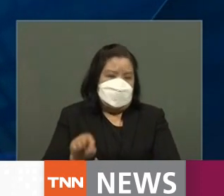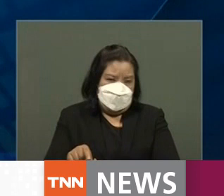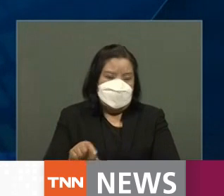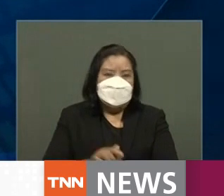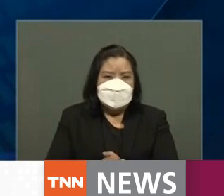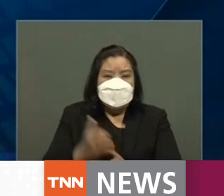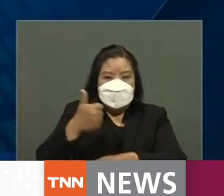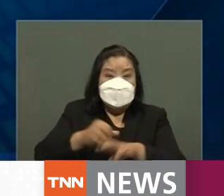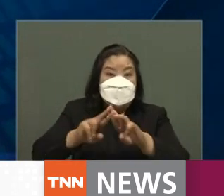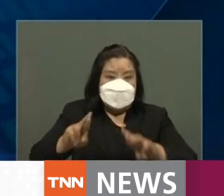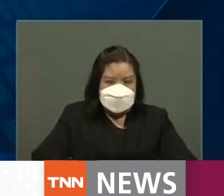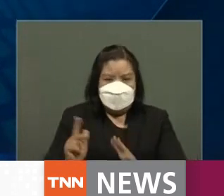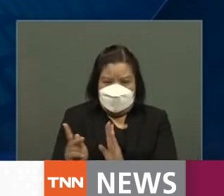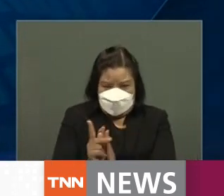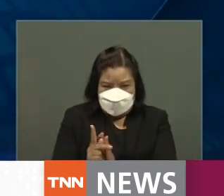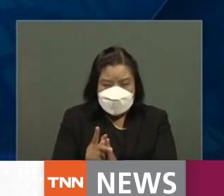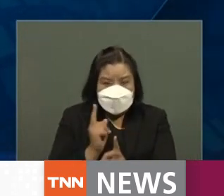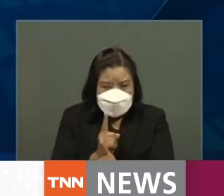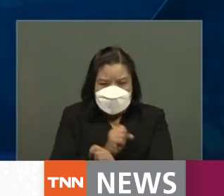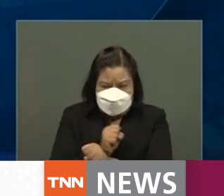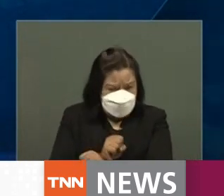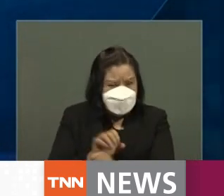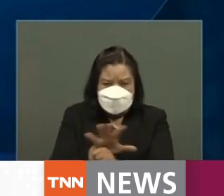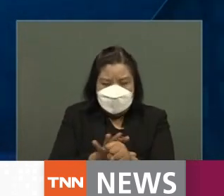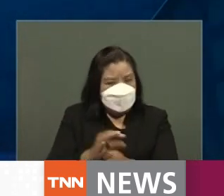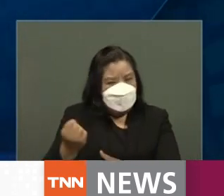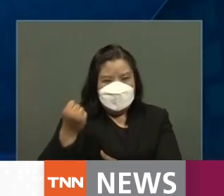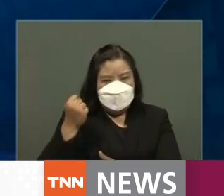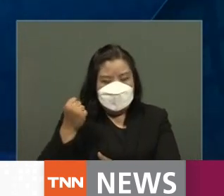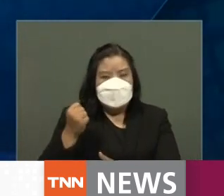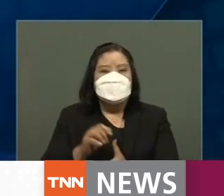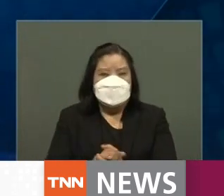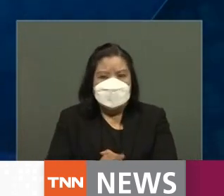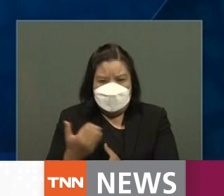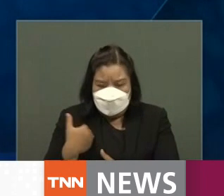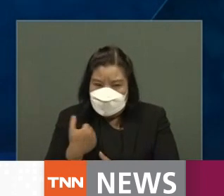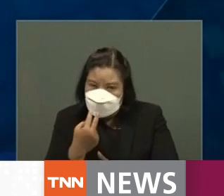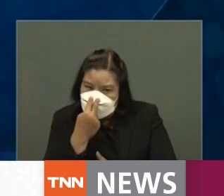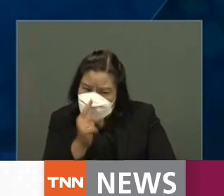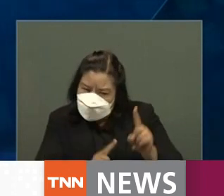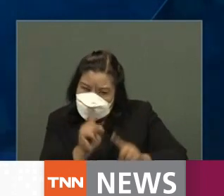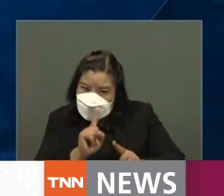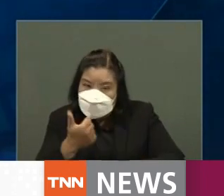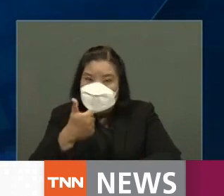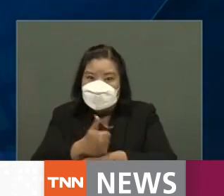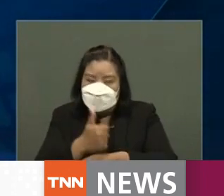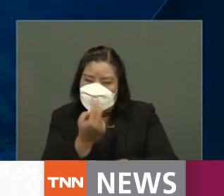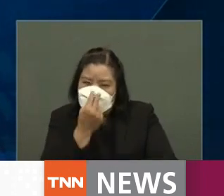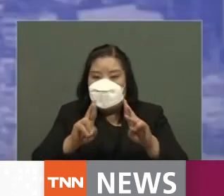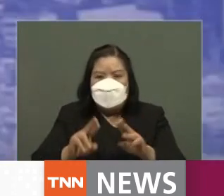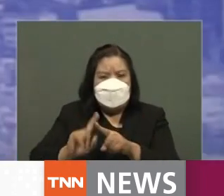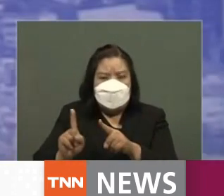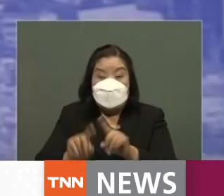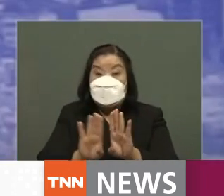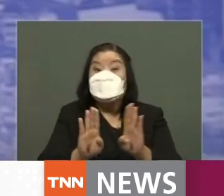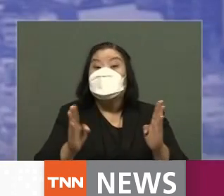ที่จะไปใช้บริการก็ต้องฉีดวัคซีนครบ2 เข็มก่อนเข้ารับบริการต้องตรวจหาเชื้อแบบ ATK หรือมีใบรับรอง